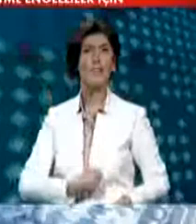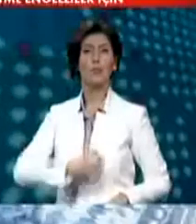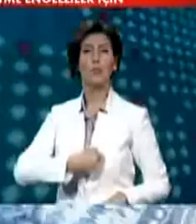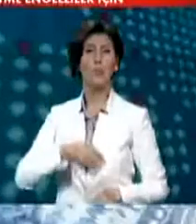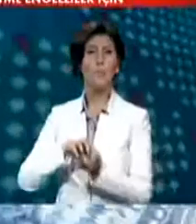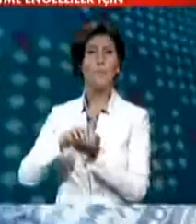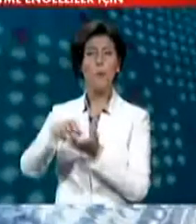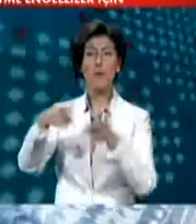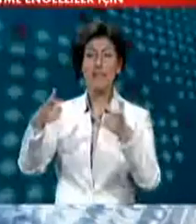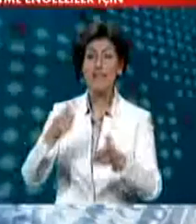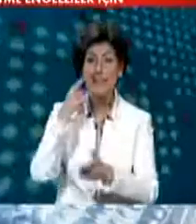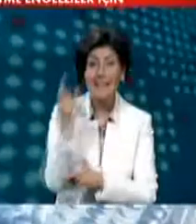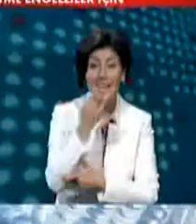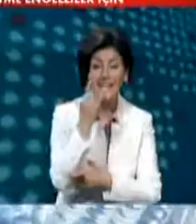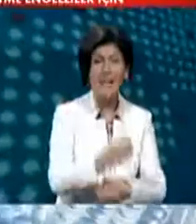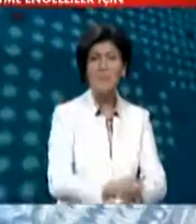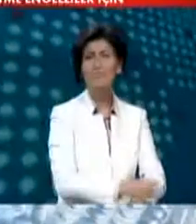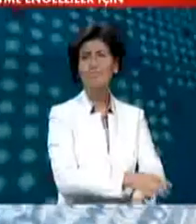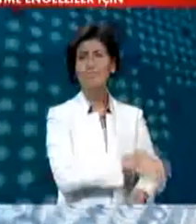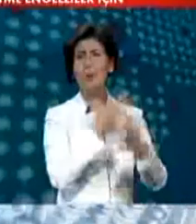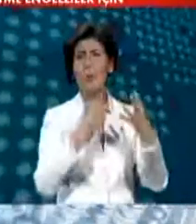yerinde gezen engelli öğrencileri duygulandırdı.